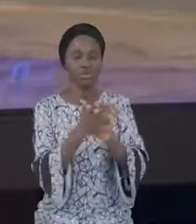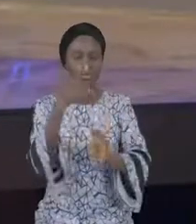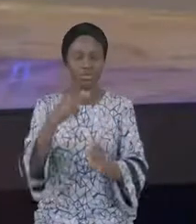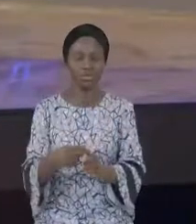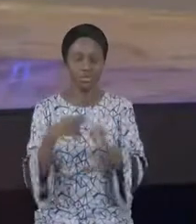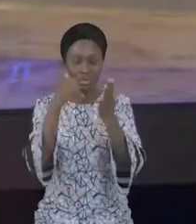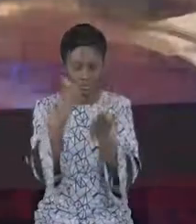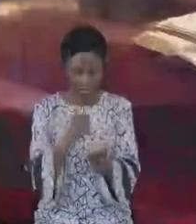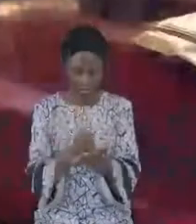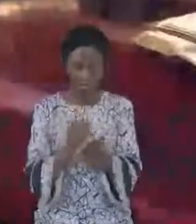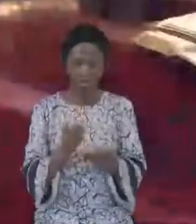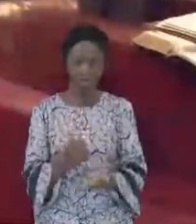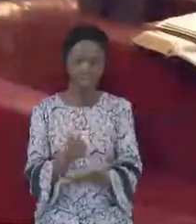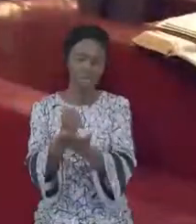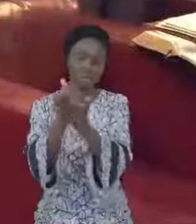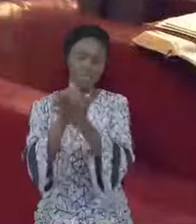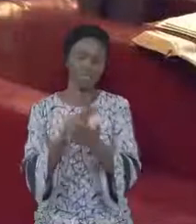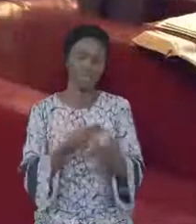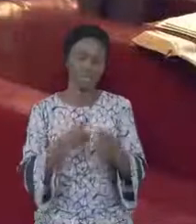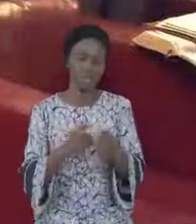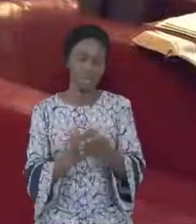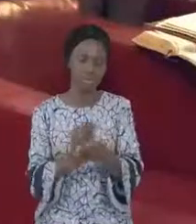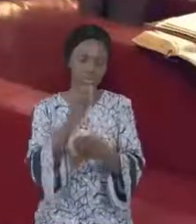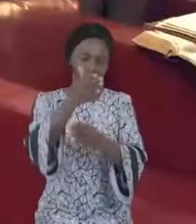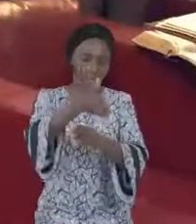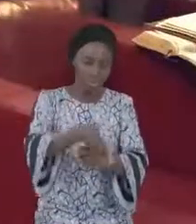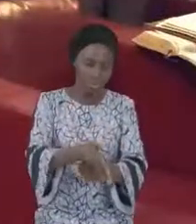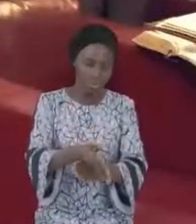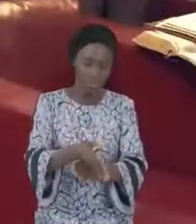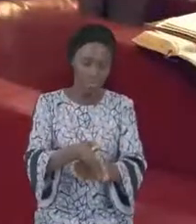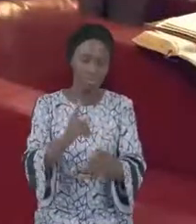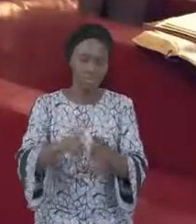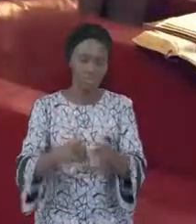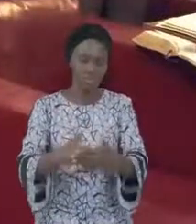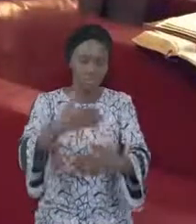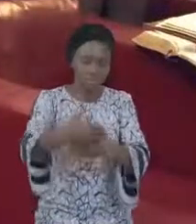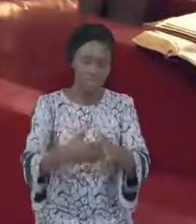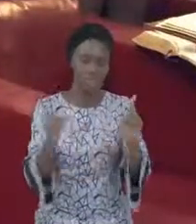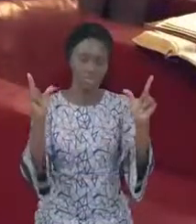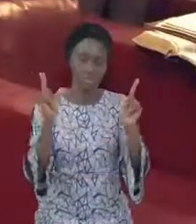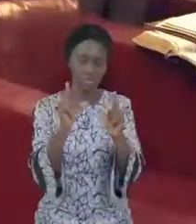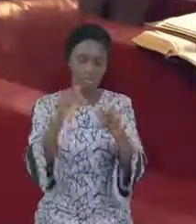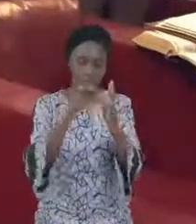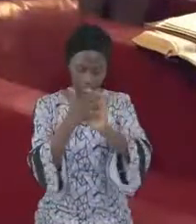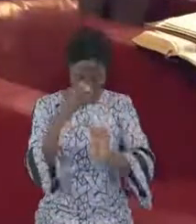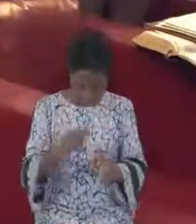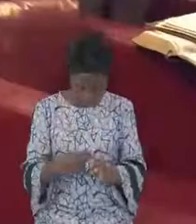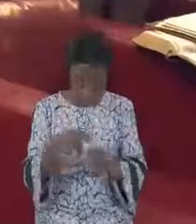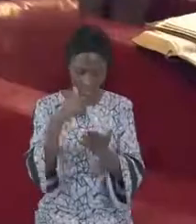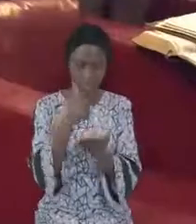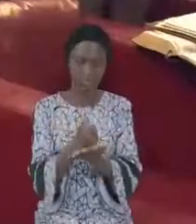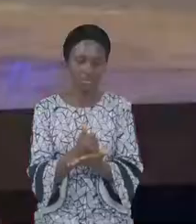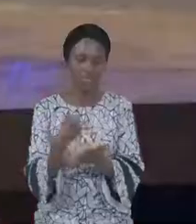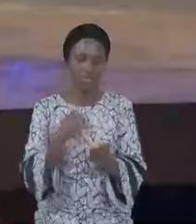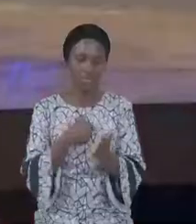de Jésus-Christ. Aide-nous à passer à l'autre niveau au nom de